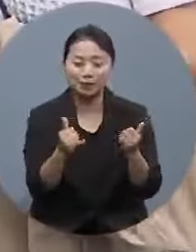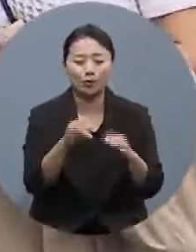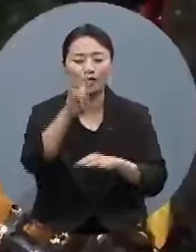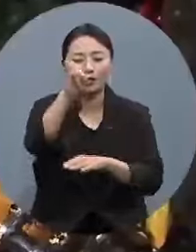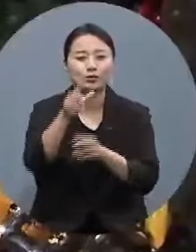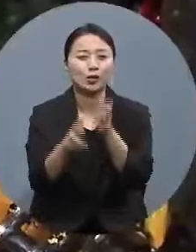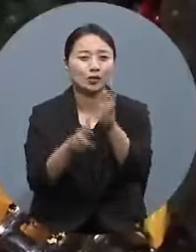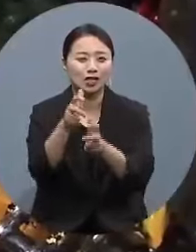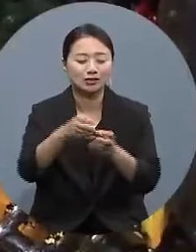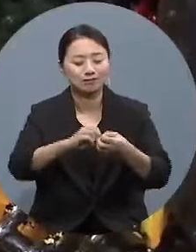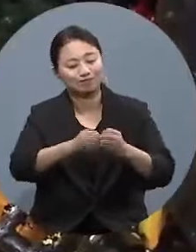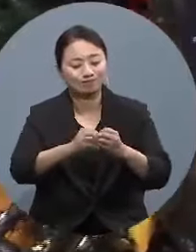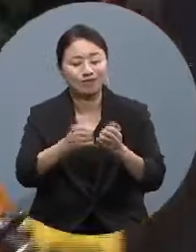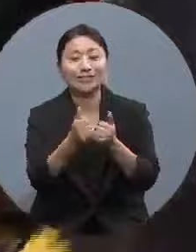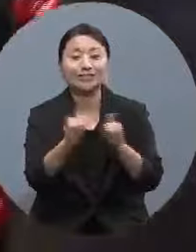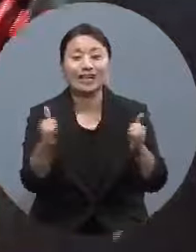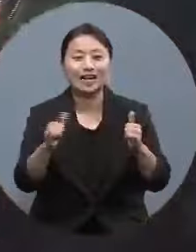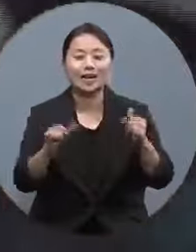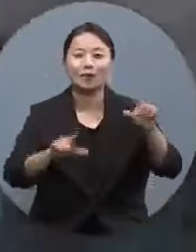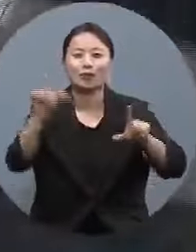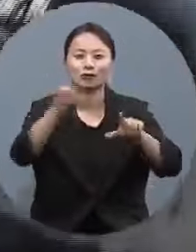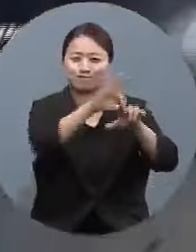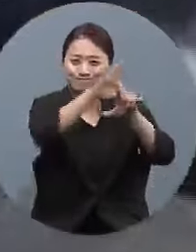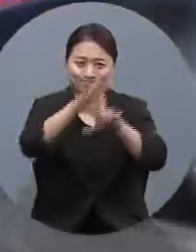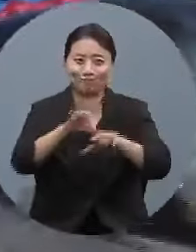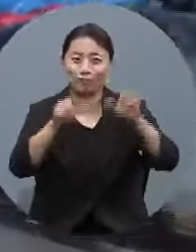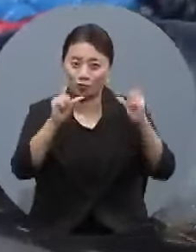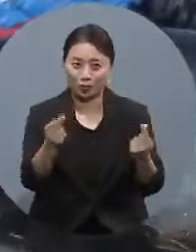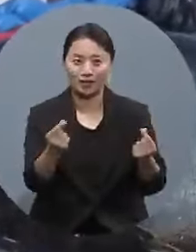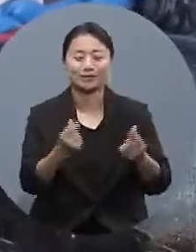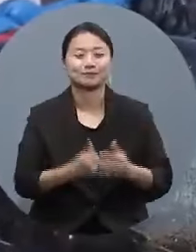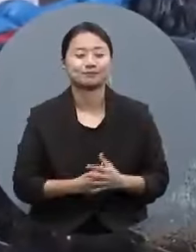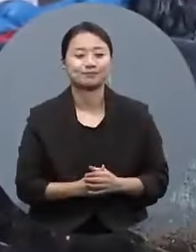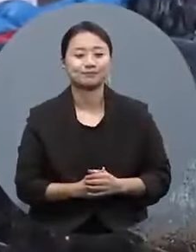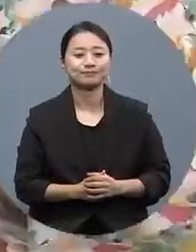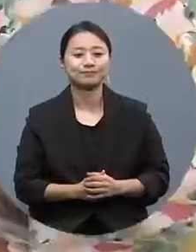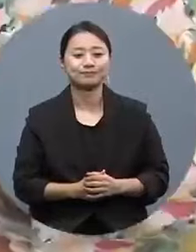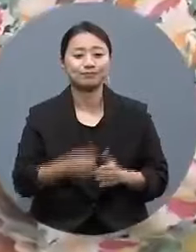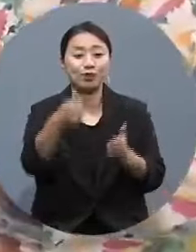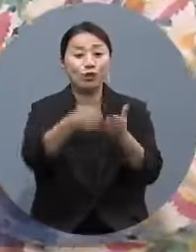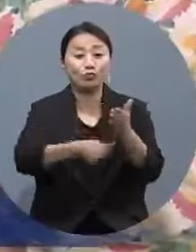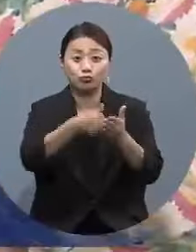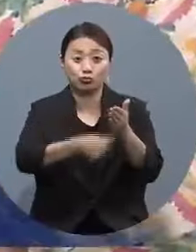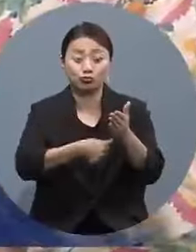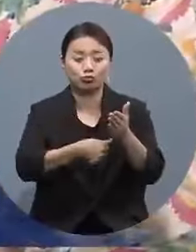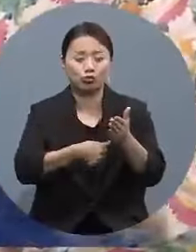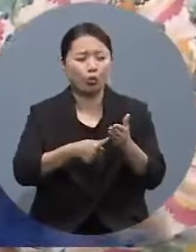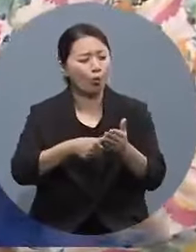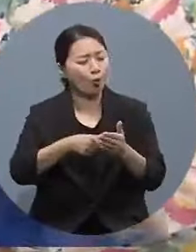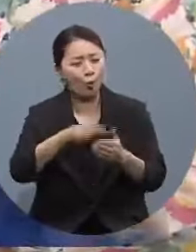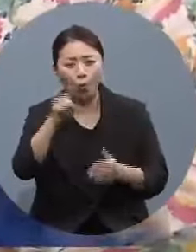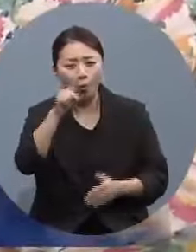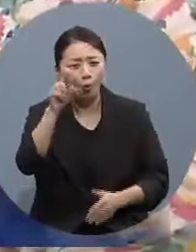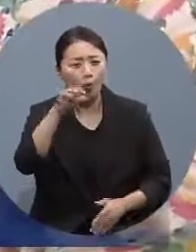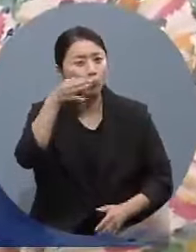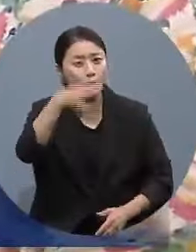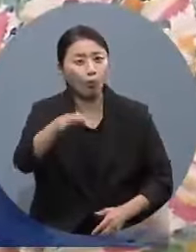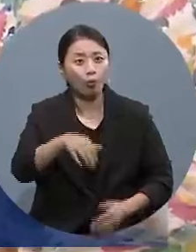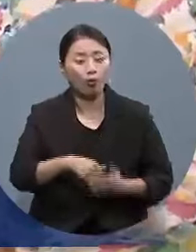공장에서 부품을 조립하는 울산 노동자의 모습이 담겨 있습니다. 부품들 이런 거를 어디서 구경 못